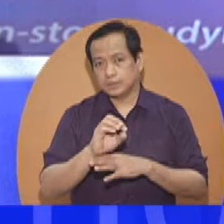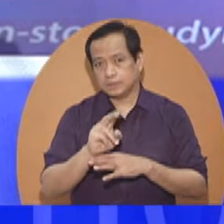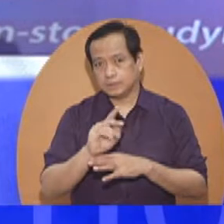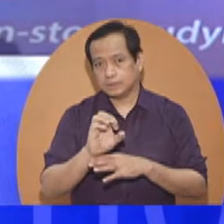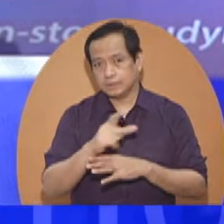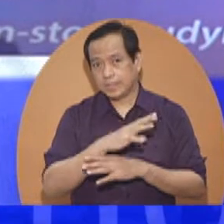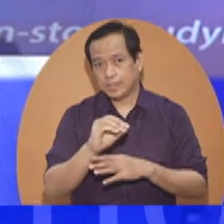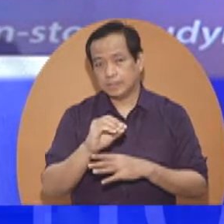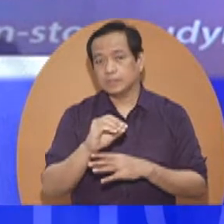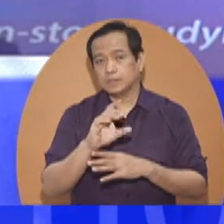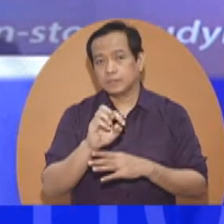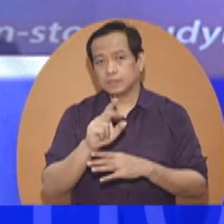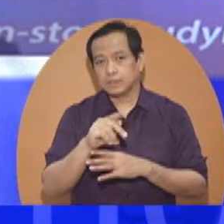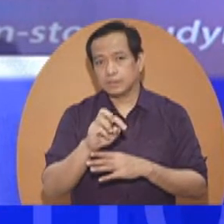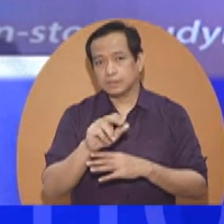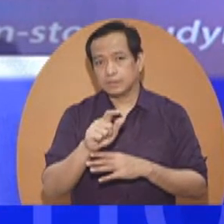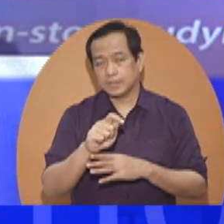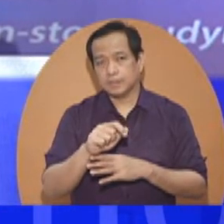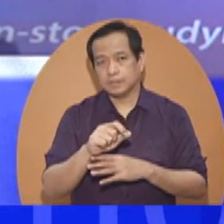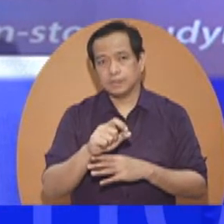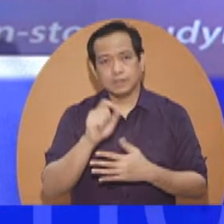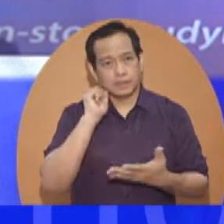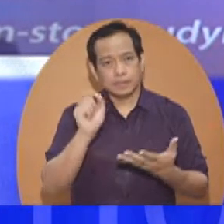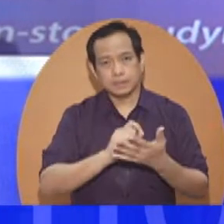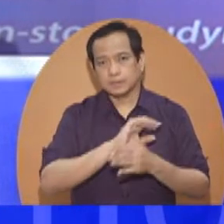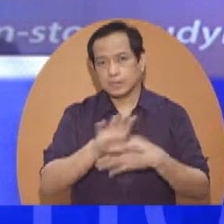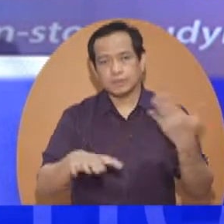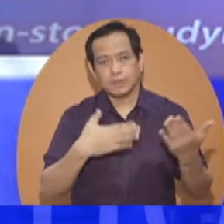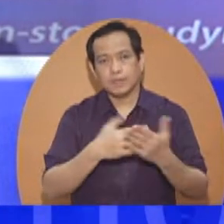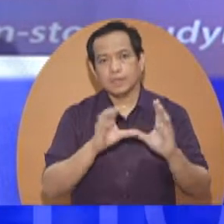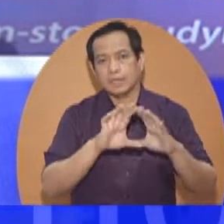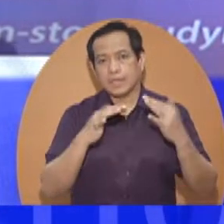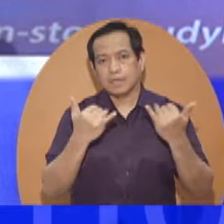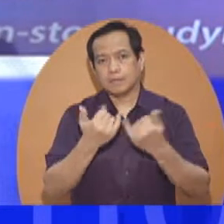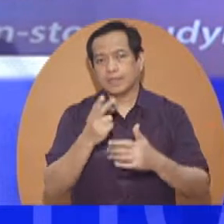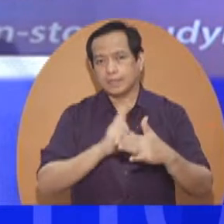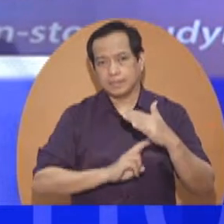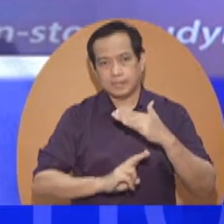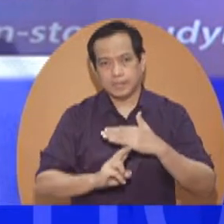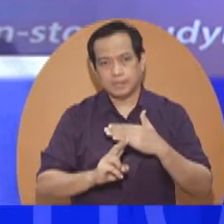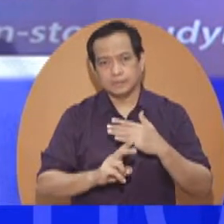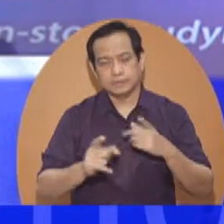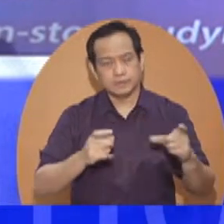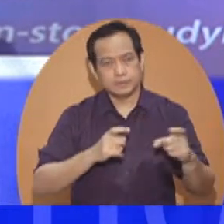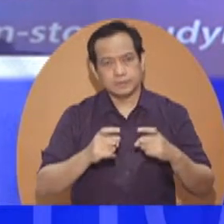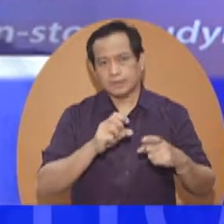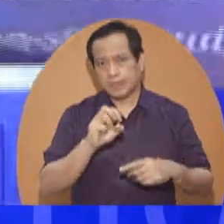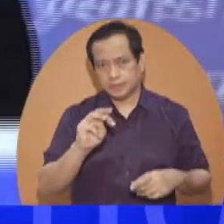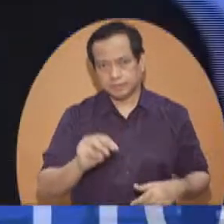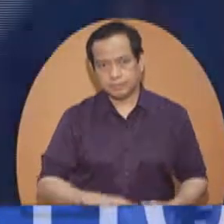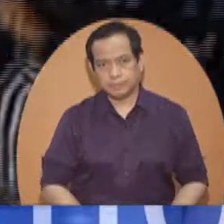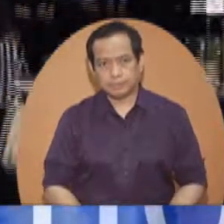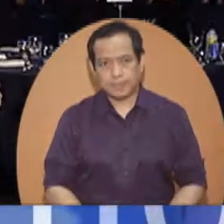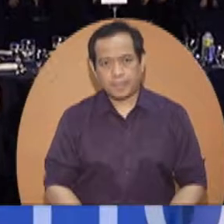and Corporate Secretaries of all companies under SM Group of Companies.